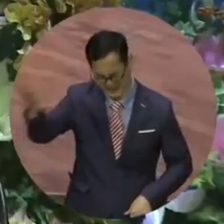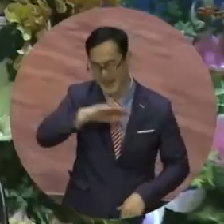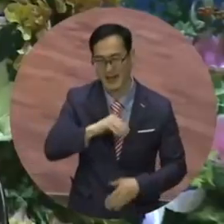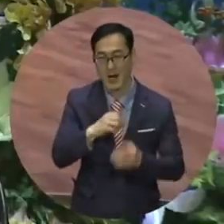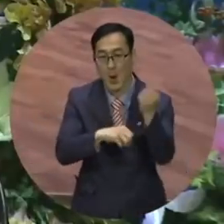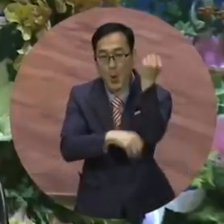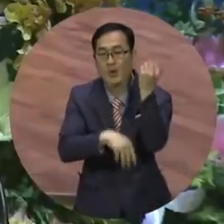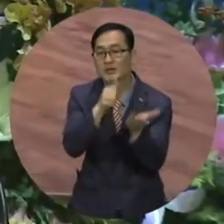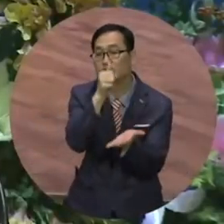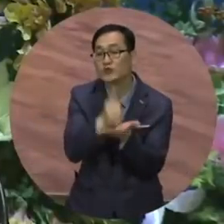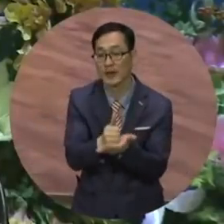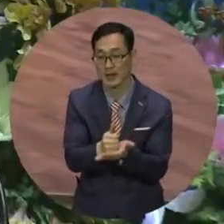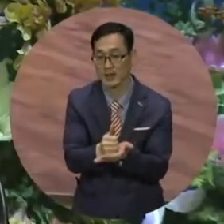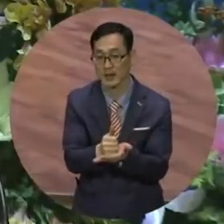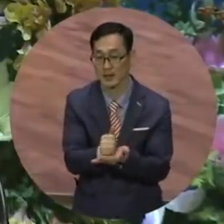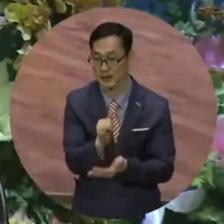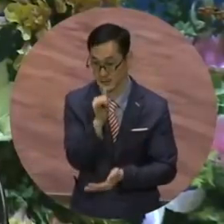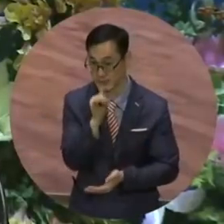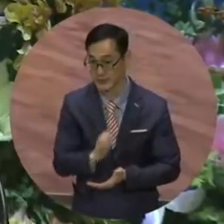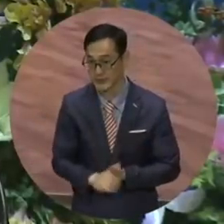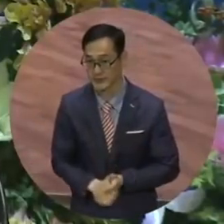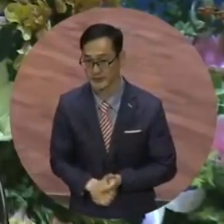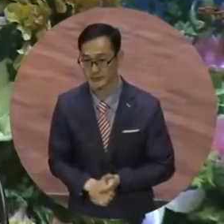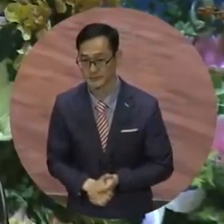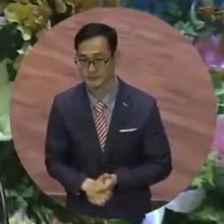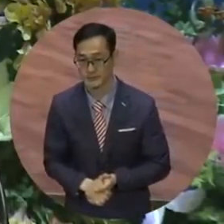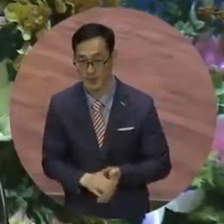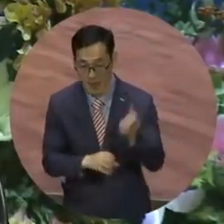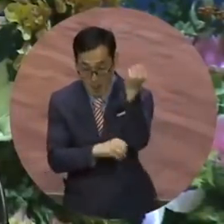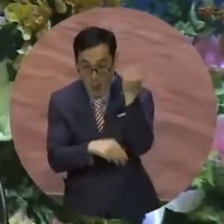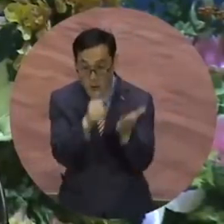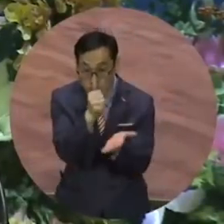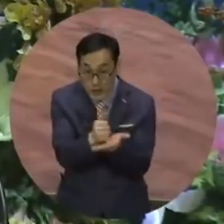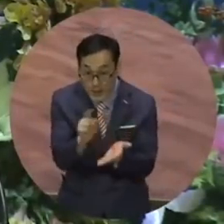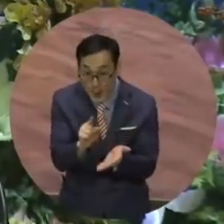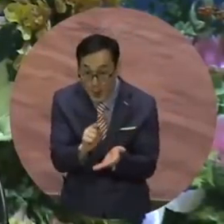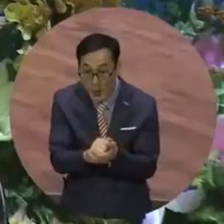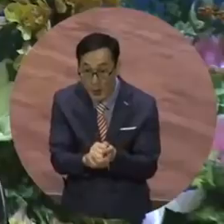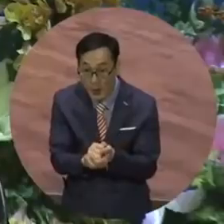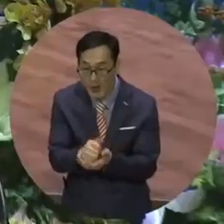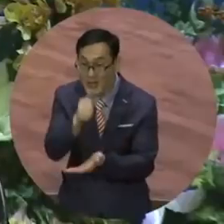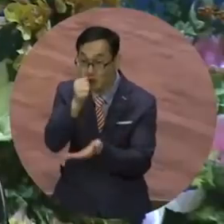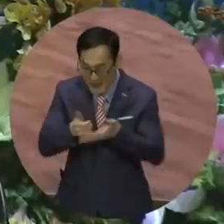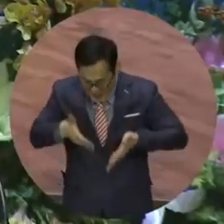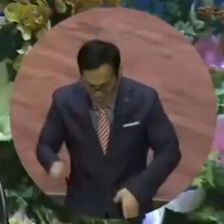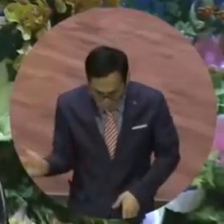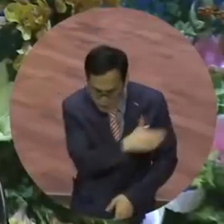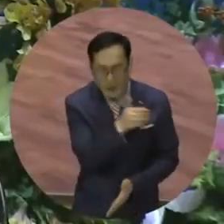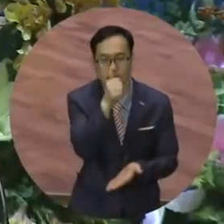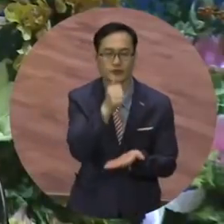원죄를 가지고 있어요. 원죄란 말은 모든 인간은 죄인된 상태로 살아가요.